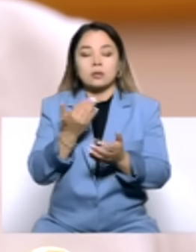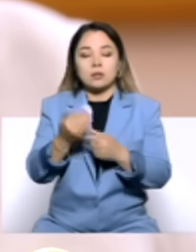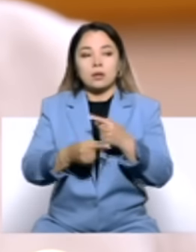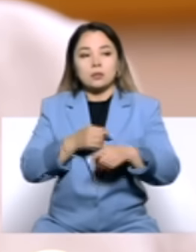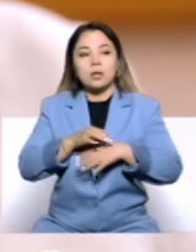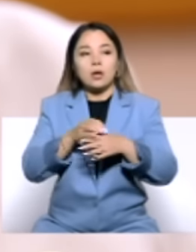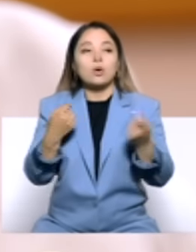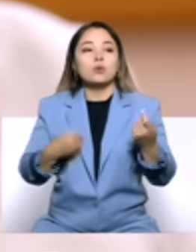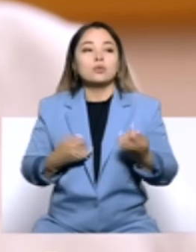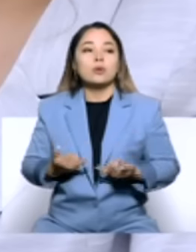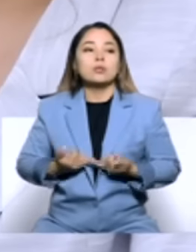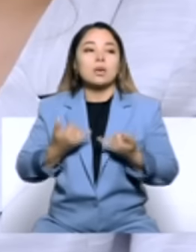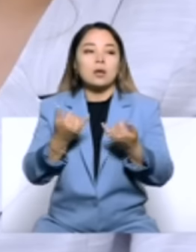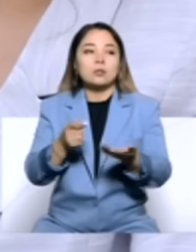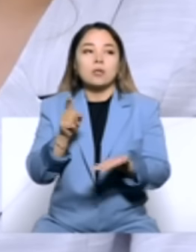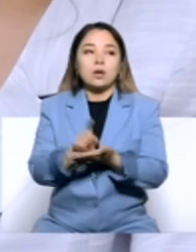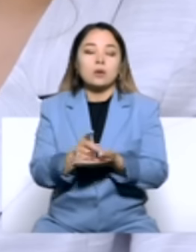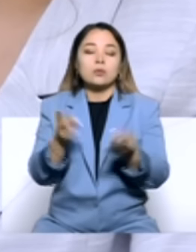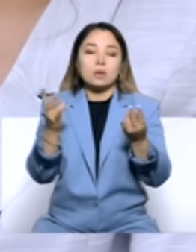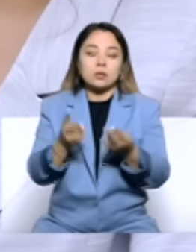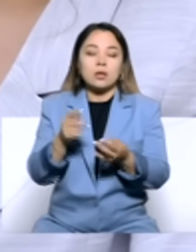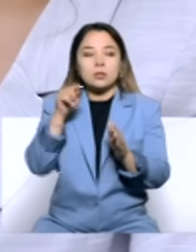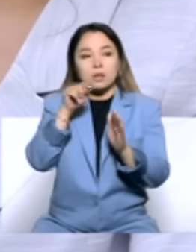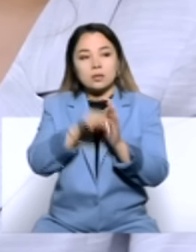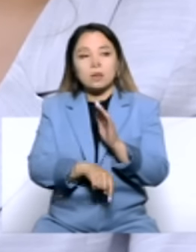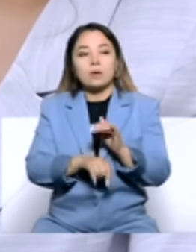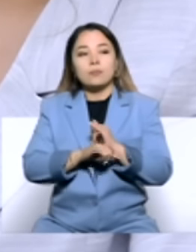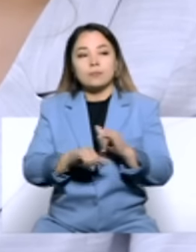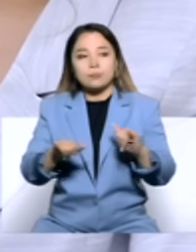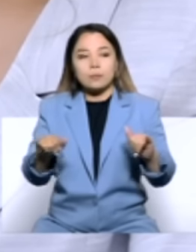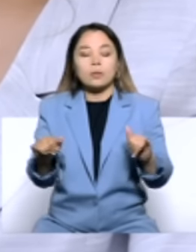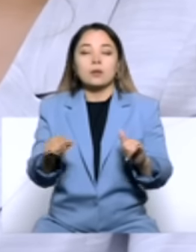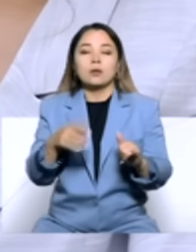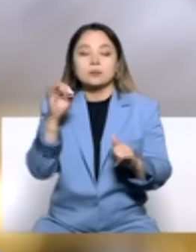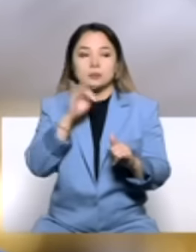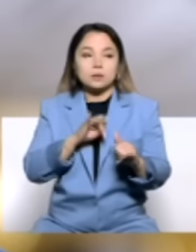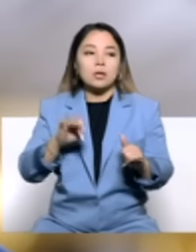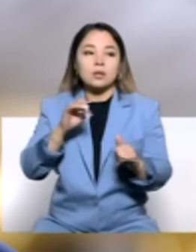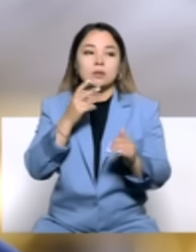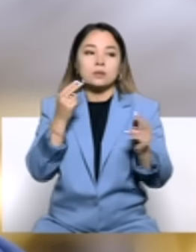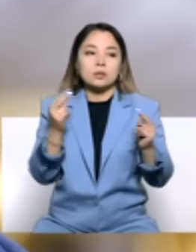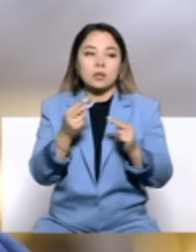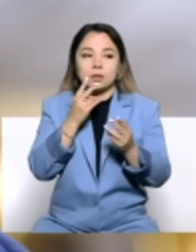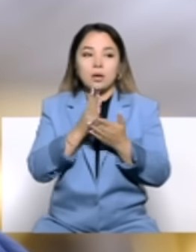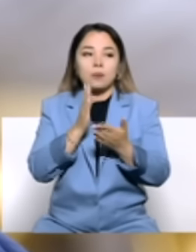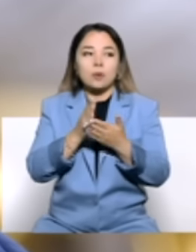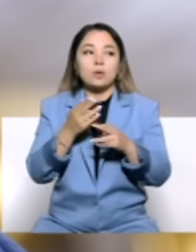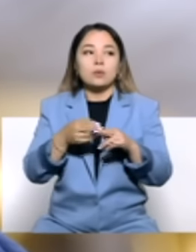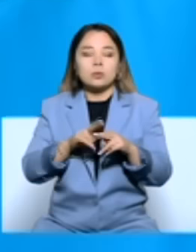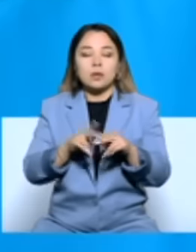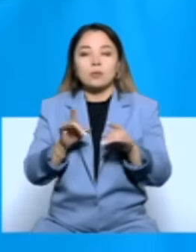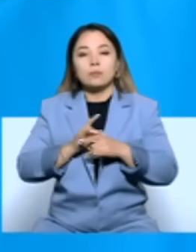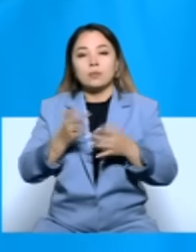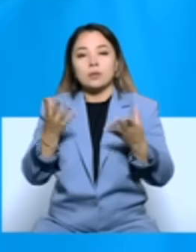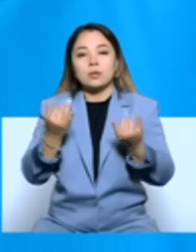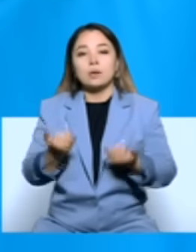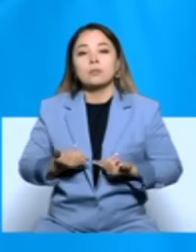аспапты қадір тұтуымыз қажет. Ол біздің тереңнен тамыр тартатын төл тарихымыздың куәгері. Мерейлі